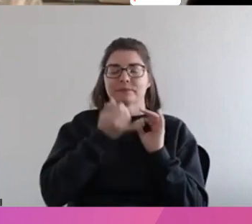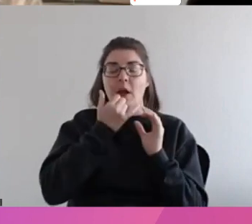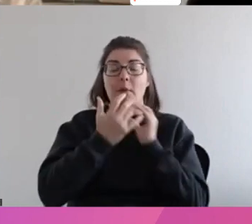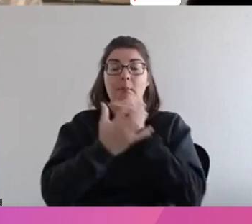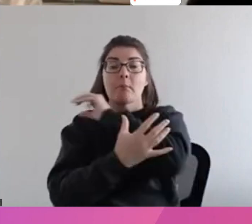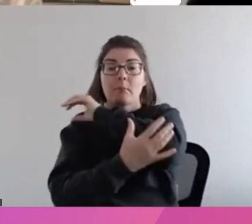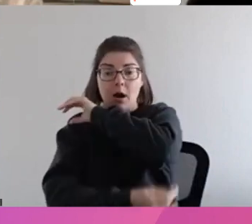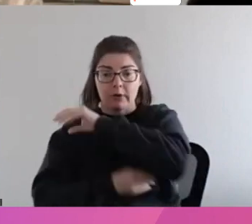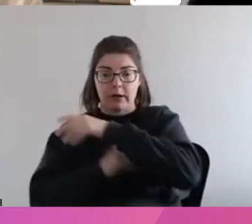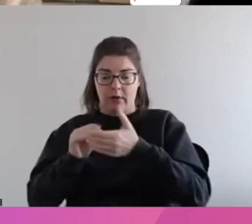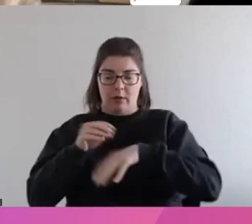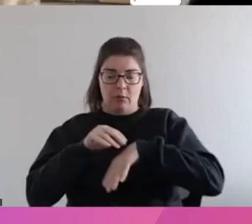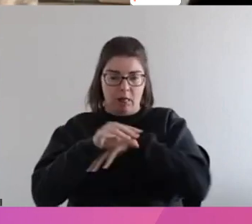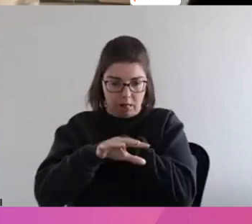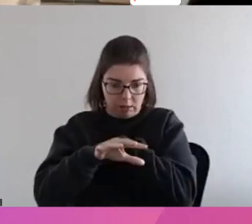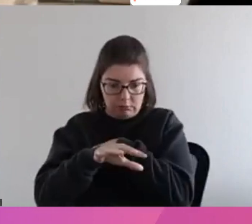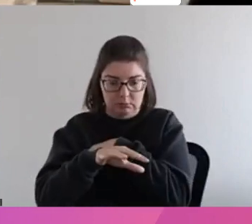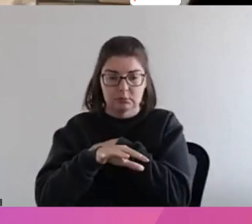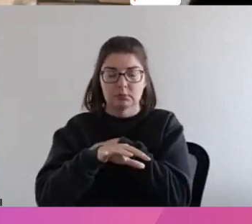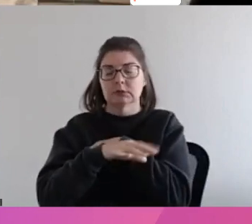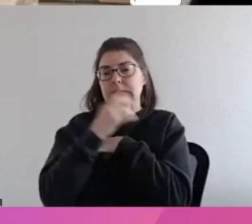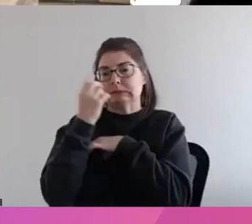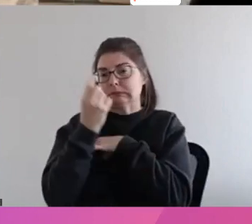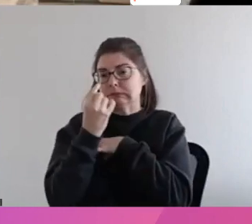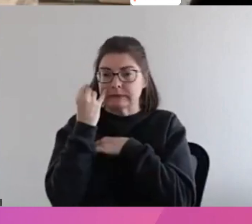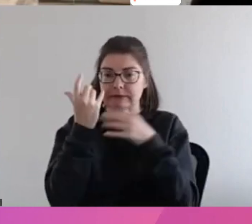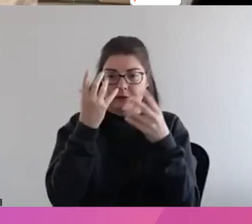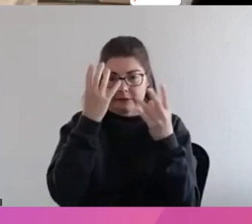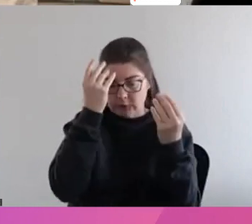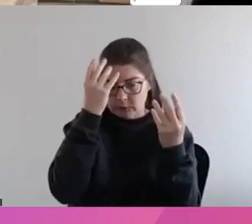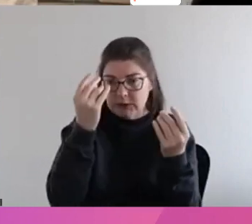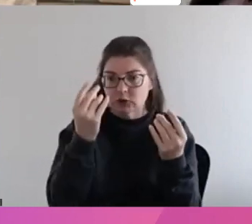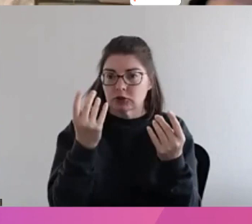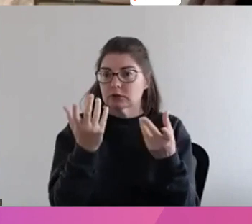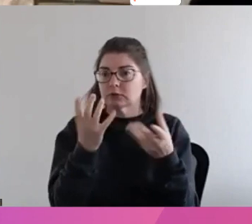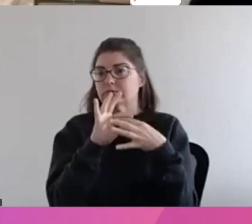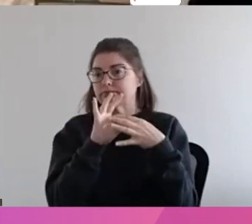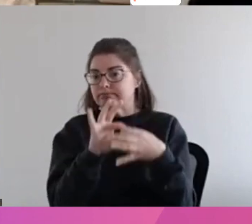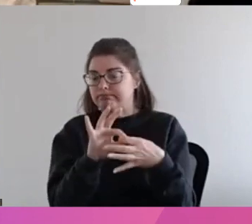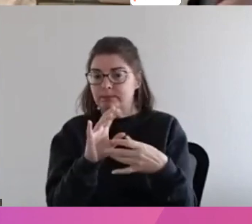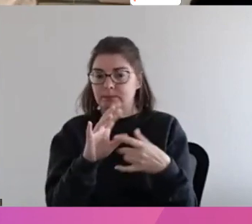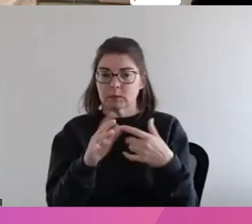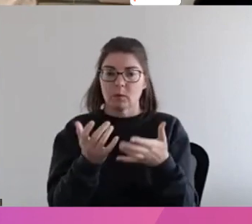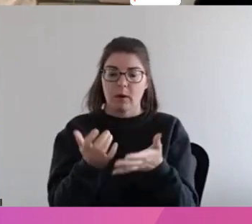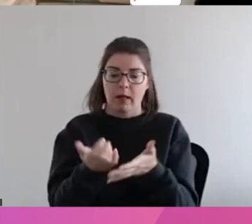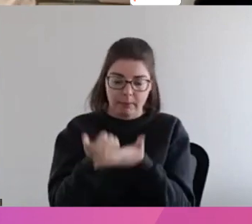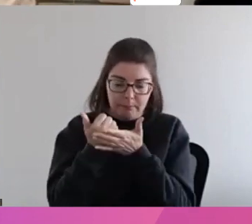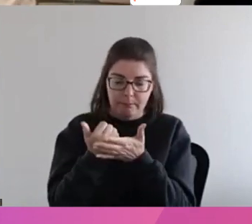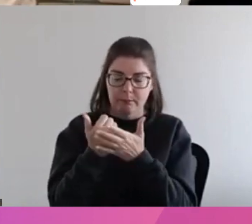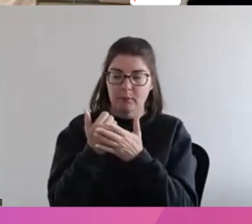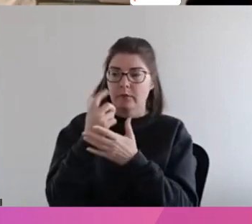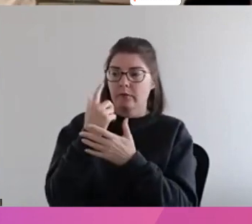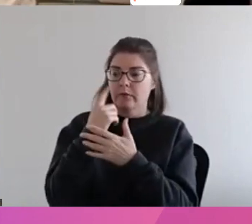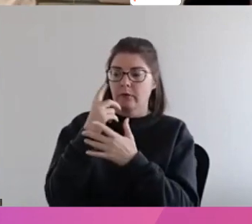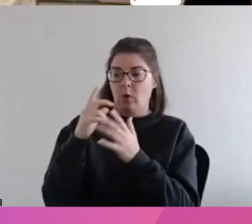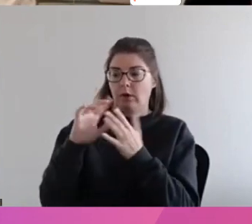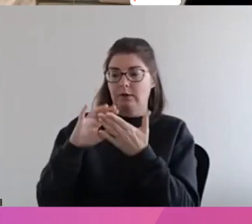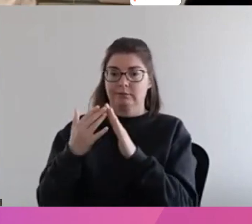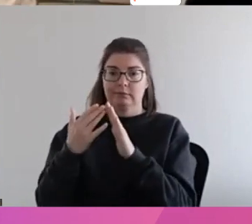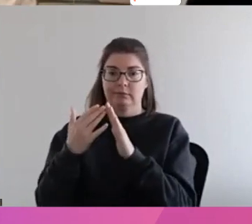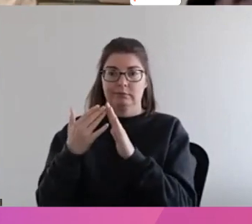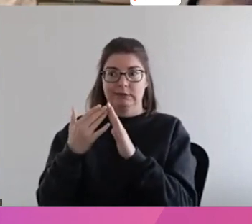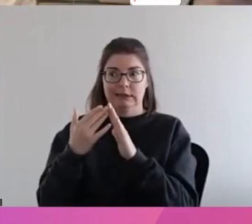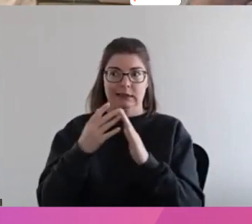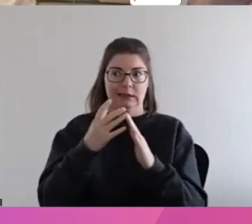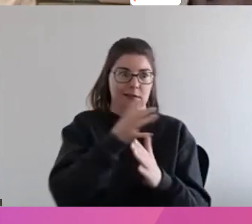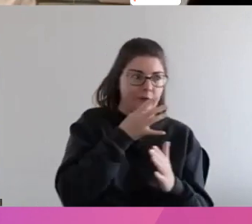nous parlons aussi de la pauvreté et de la ruralité dans les questions. Pensons